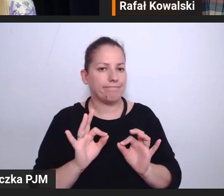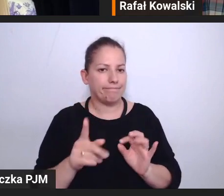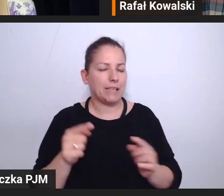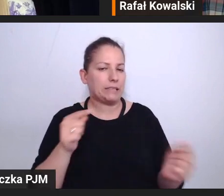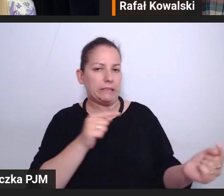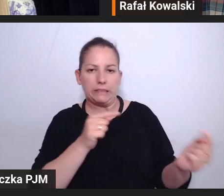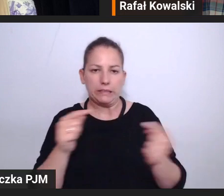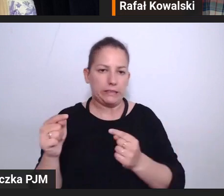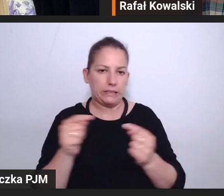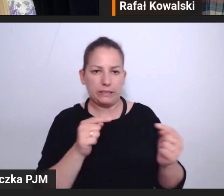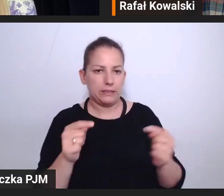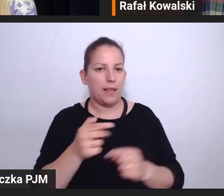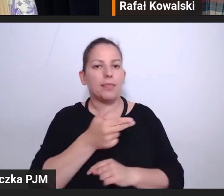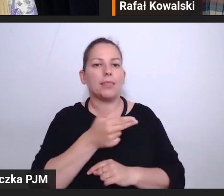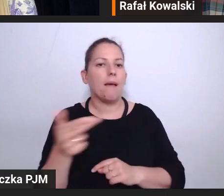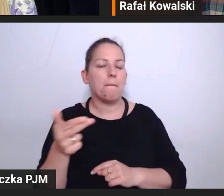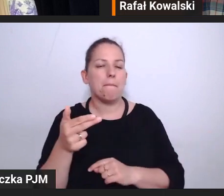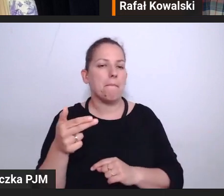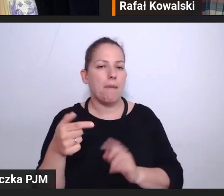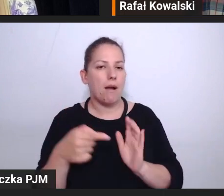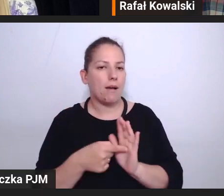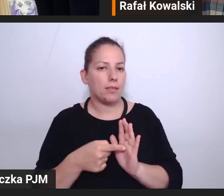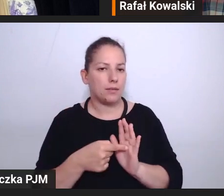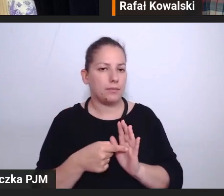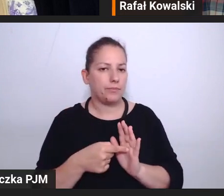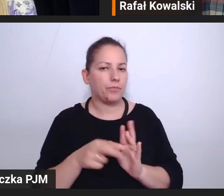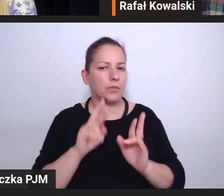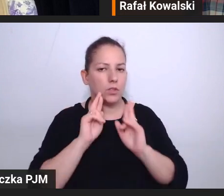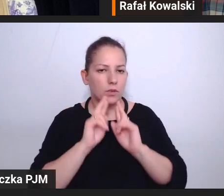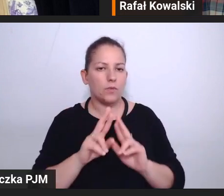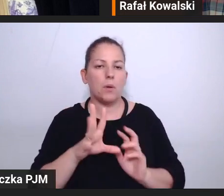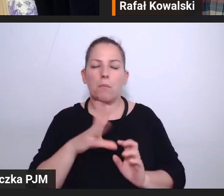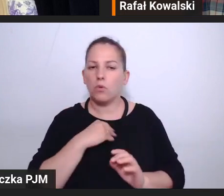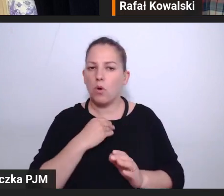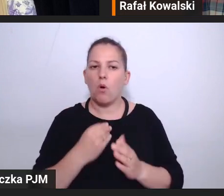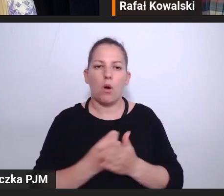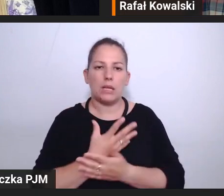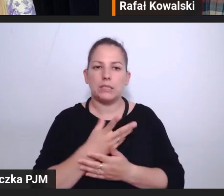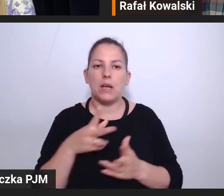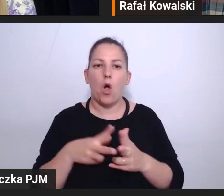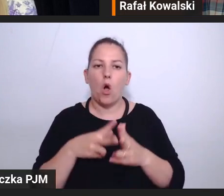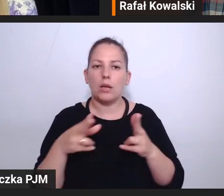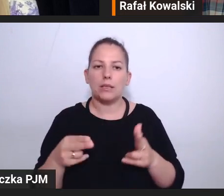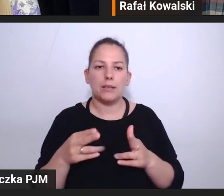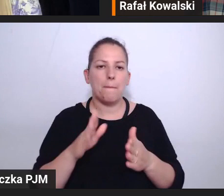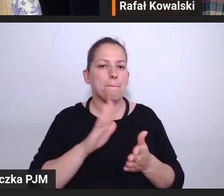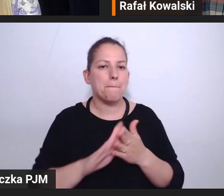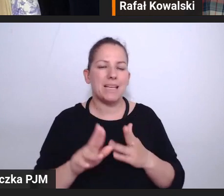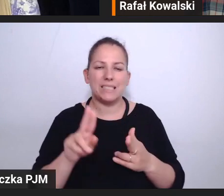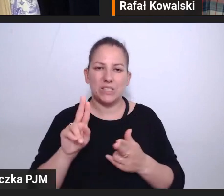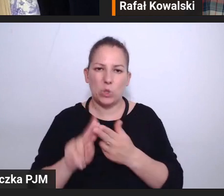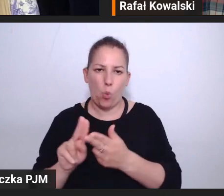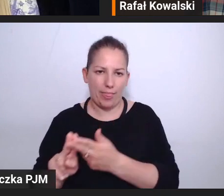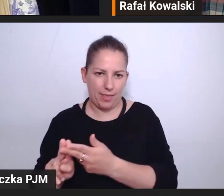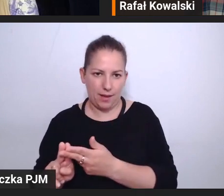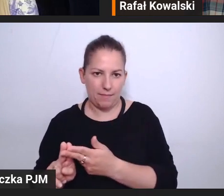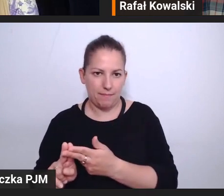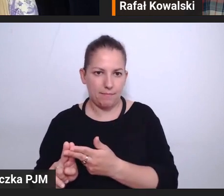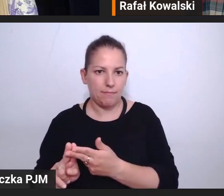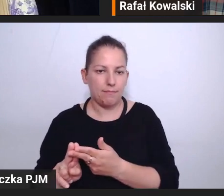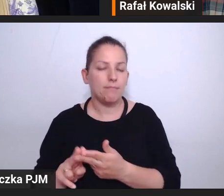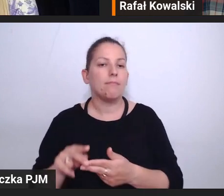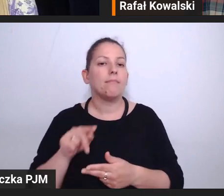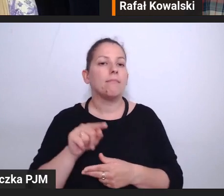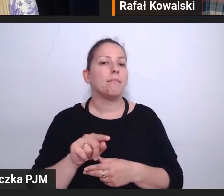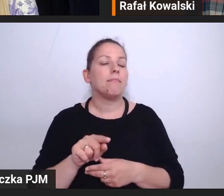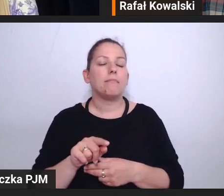dyskusje na temat tego, że to rzeczywiście może się okazać okres nieskładkowy. Z tego